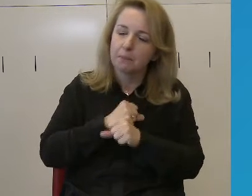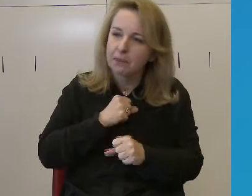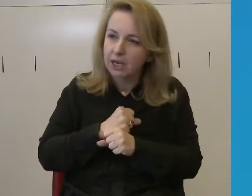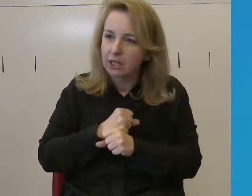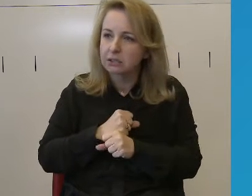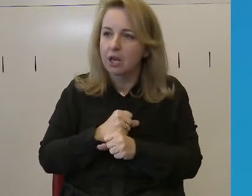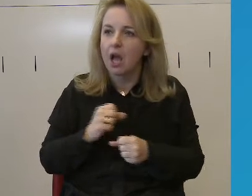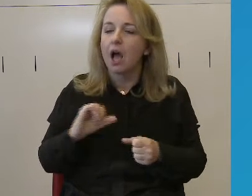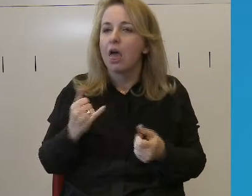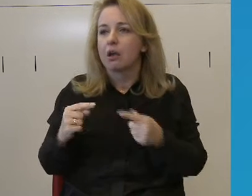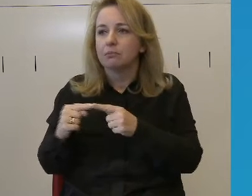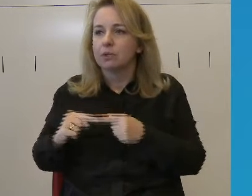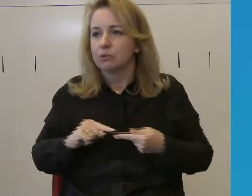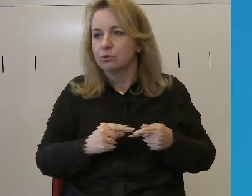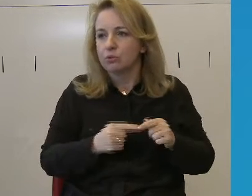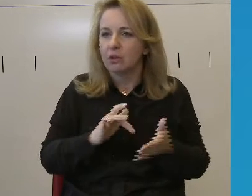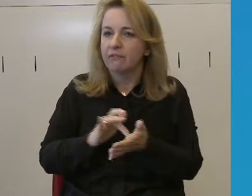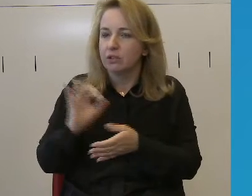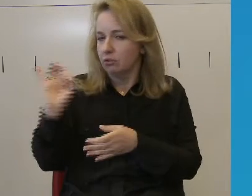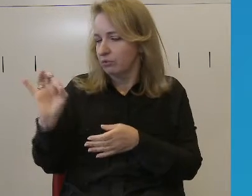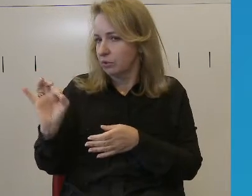ich efektywności.